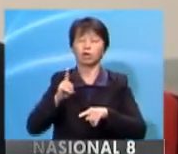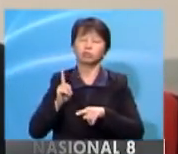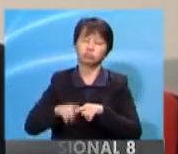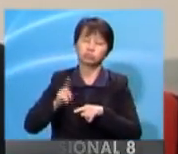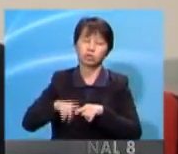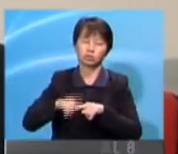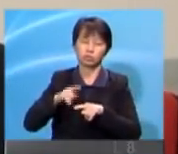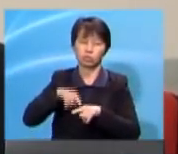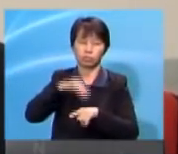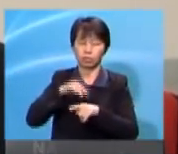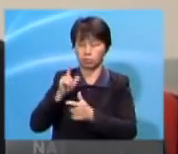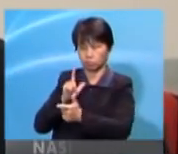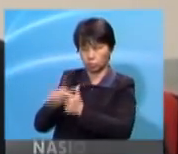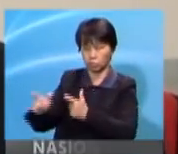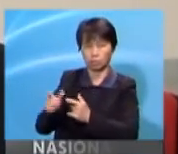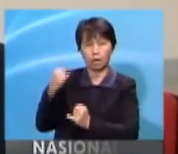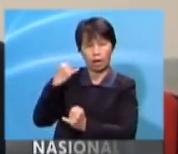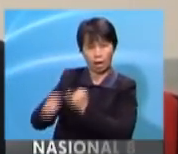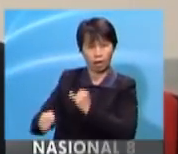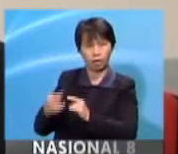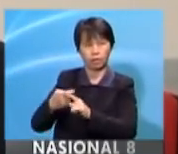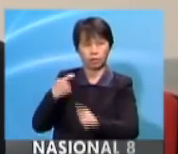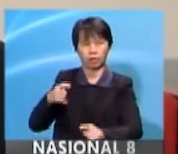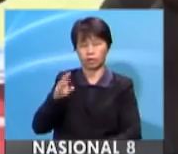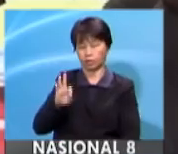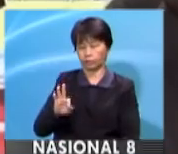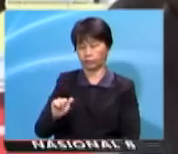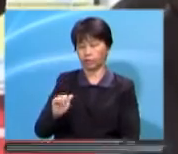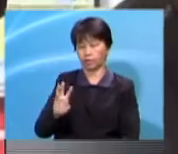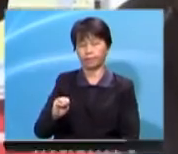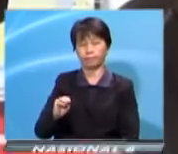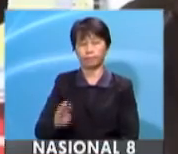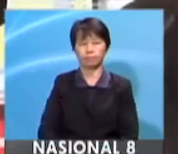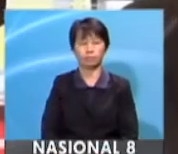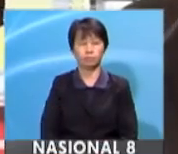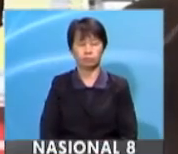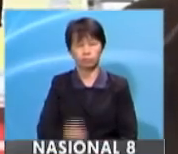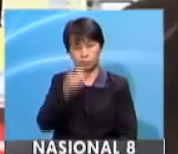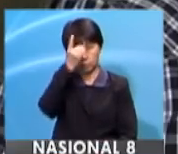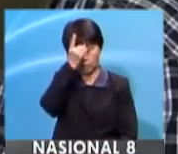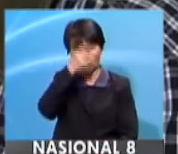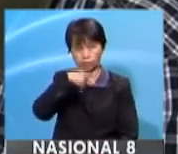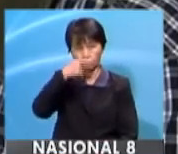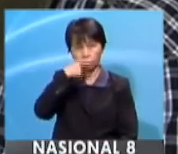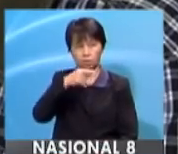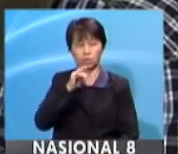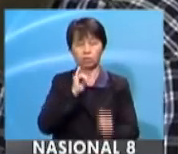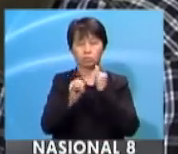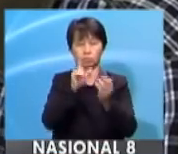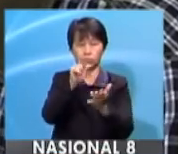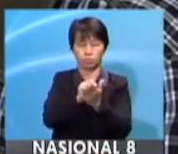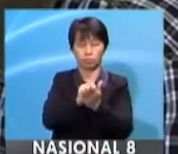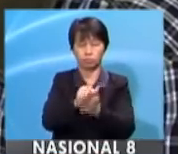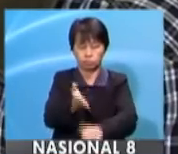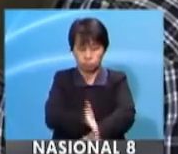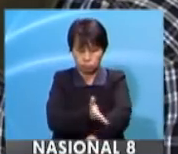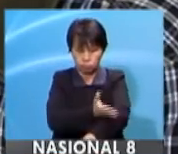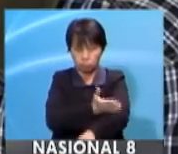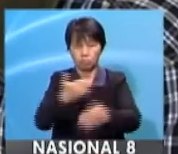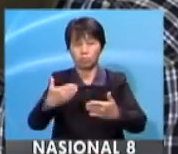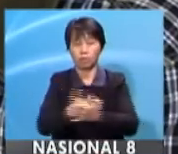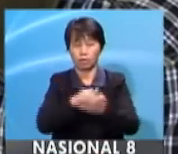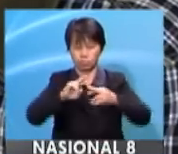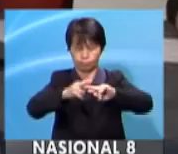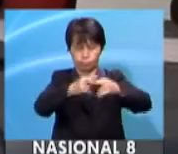kepada kelulusan akhir daripada FM lah datfie berkata demikian pada sidang media mengai perkembangan terkini